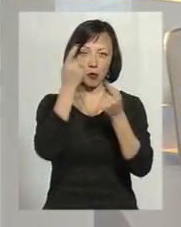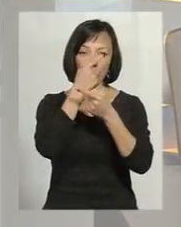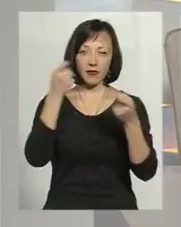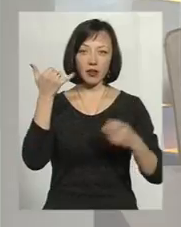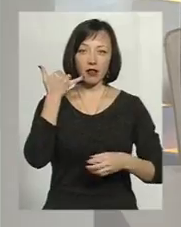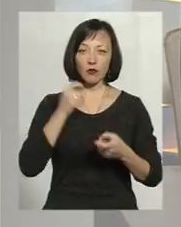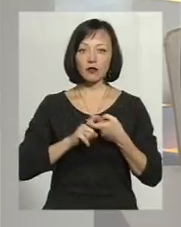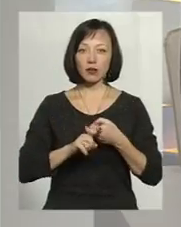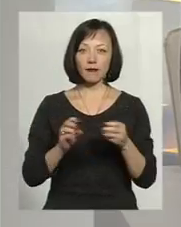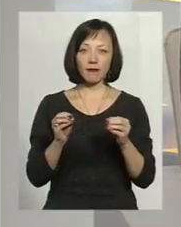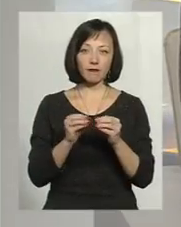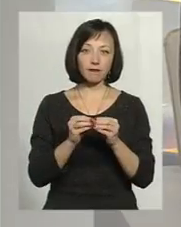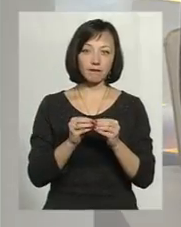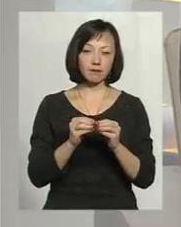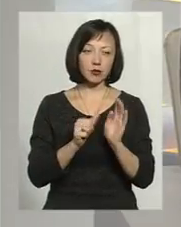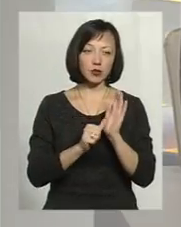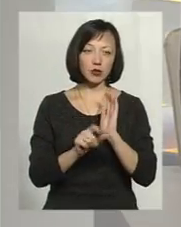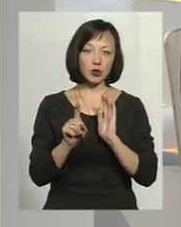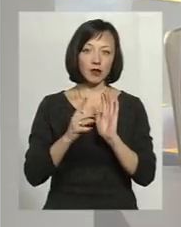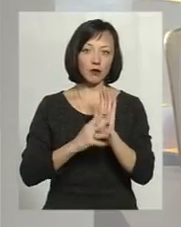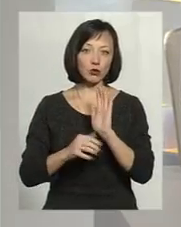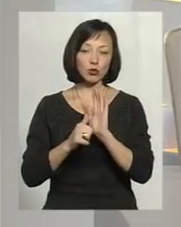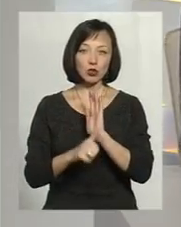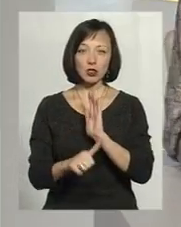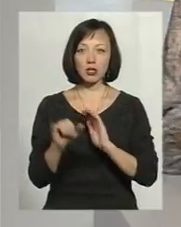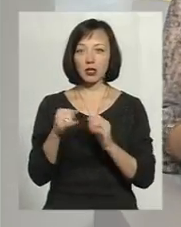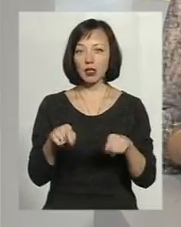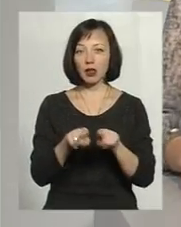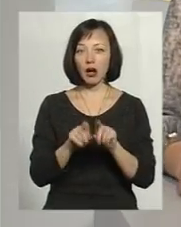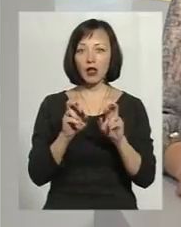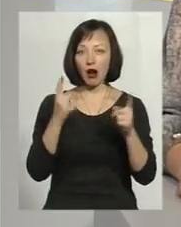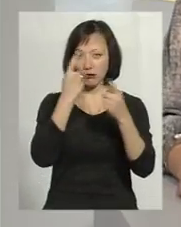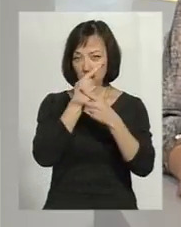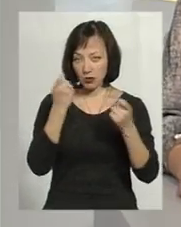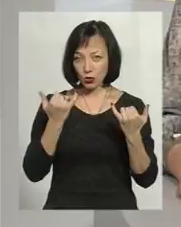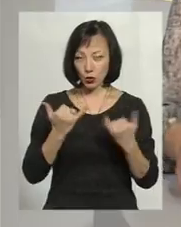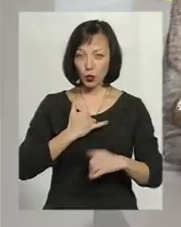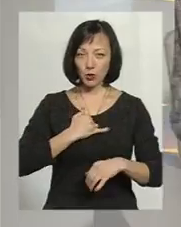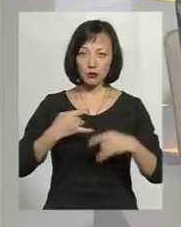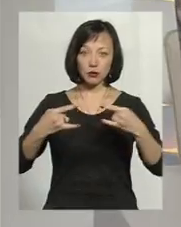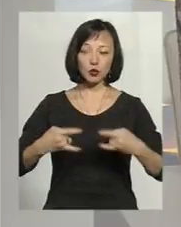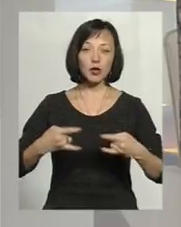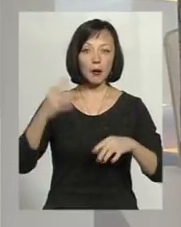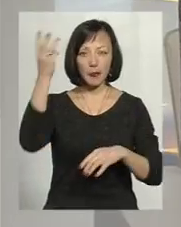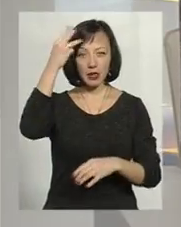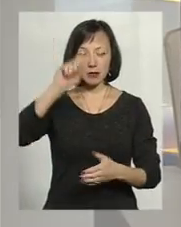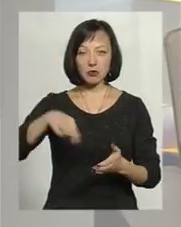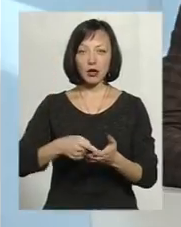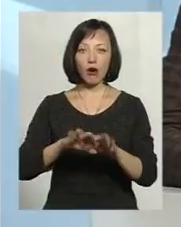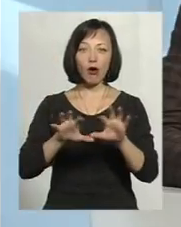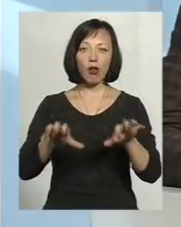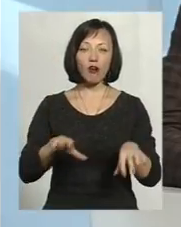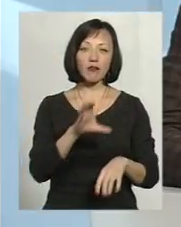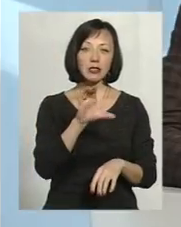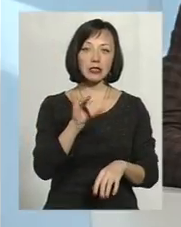телефон для зв'язку незмінний 61 90 60. І так, як анонсували, сьогодні у нас в студії Хмельницький міський голова Олександр